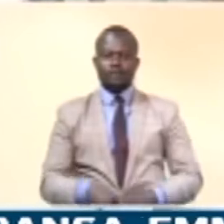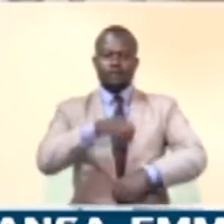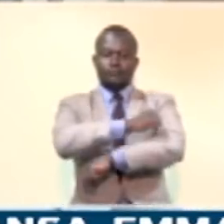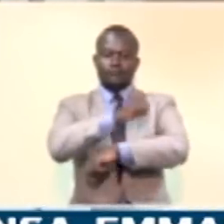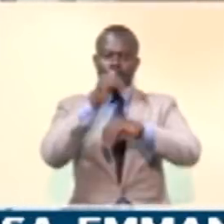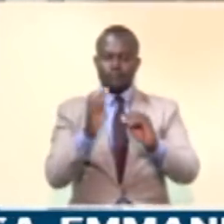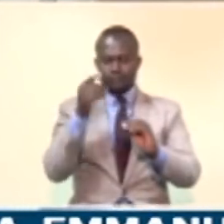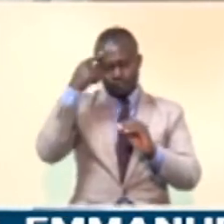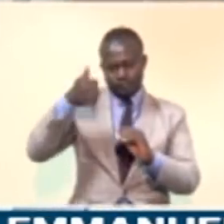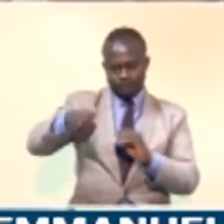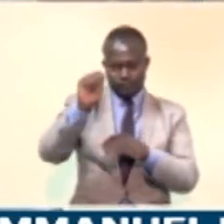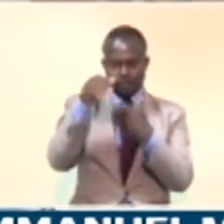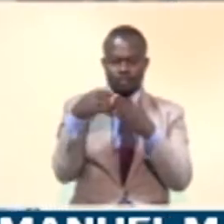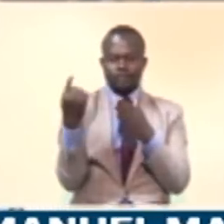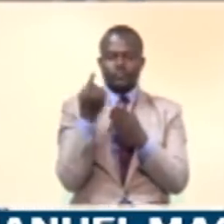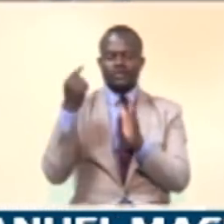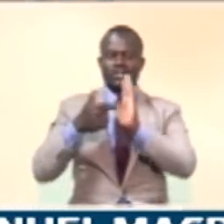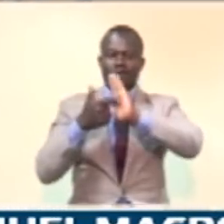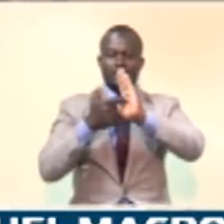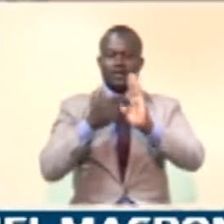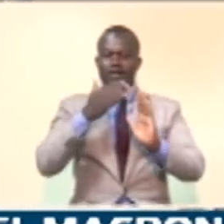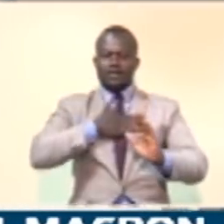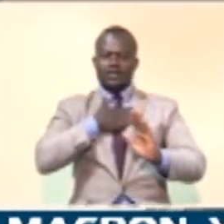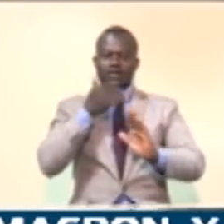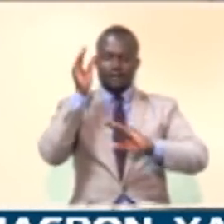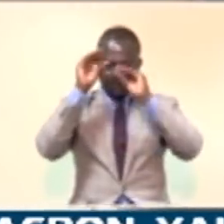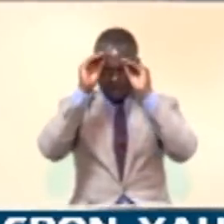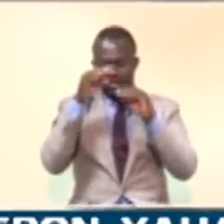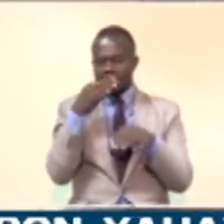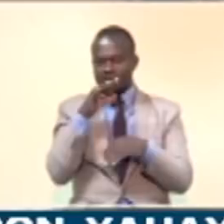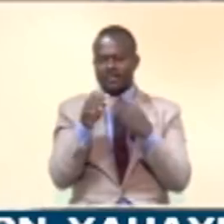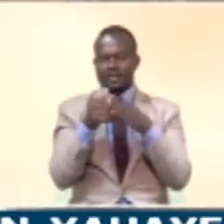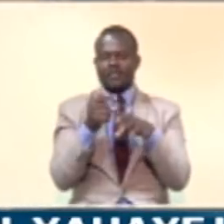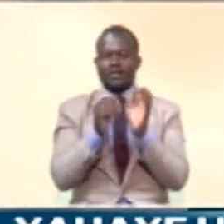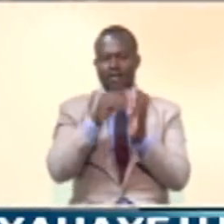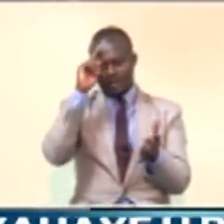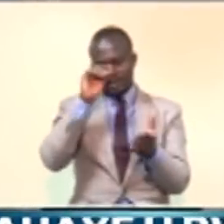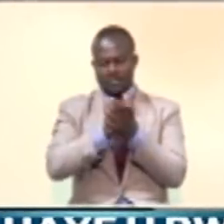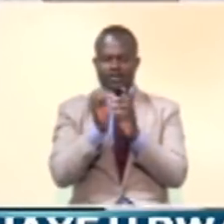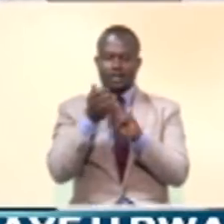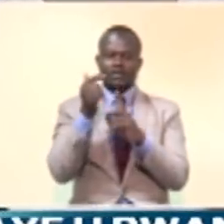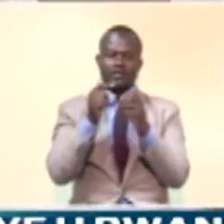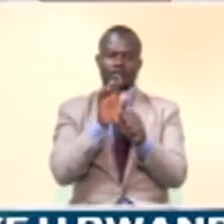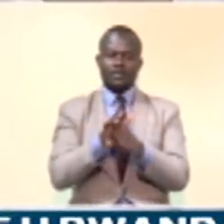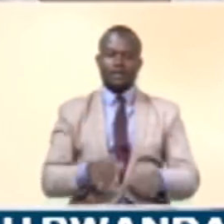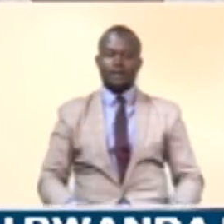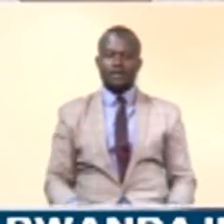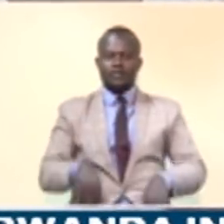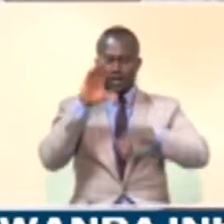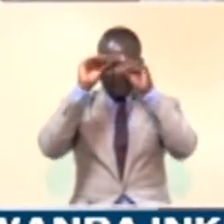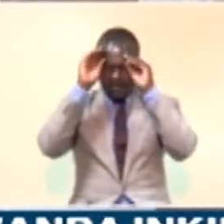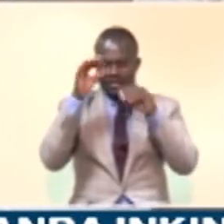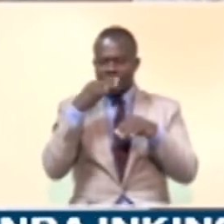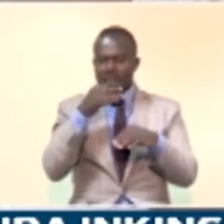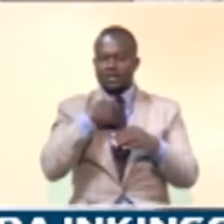Abanyeshuri ku ruhande rwabo nabo bagaragaza akanyamuneza iyo bari mu isomo ry'Igifaransa, kandi ngo bizeye kuzagera kuri byinshi. Kwiga Igifaransa